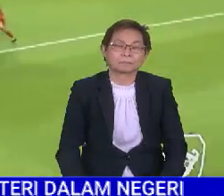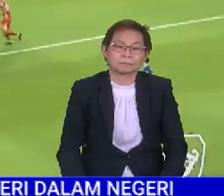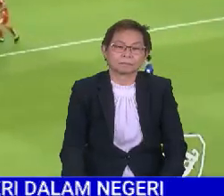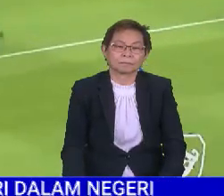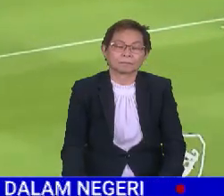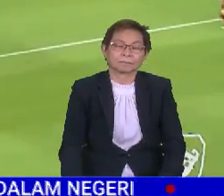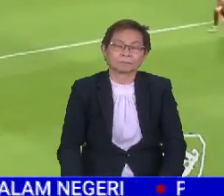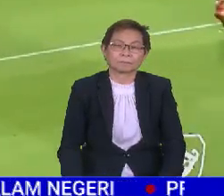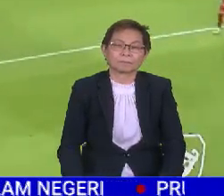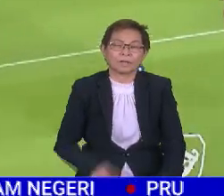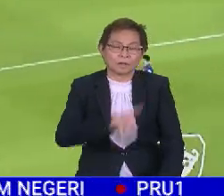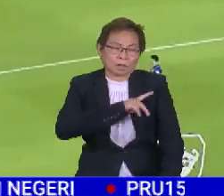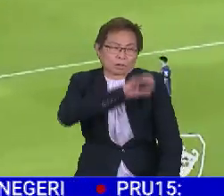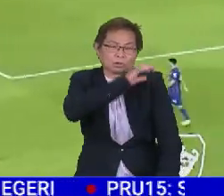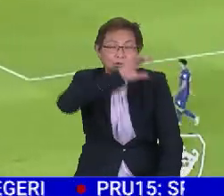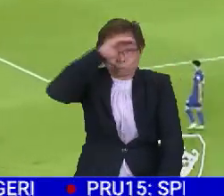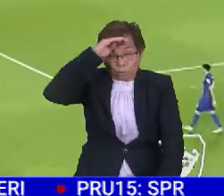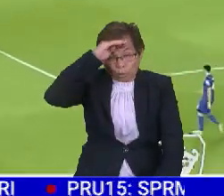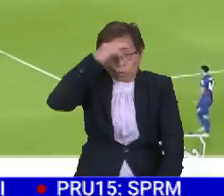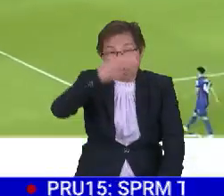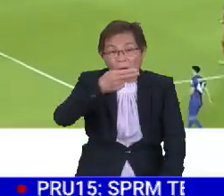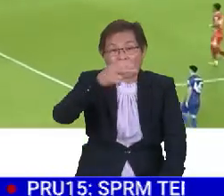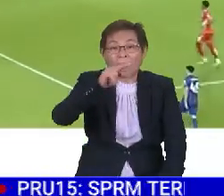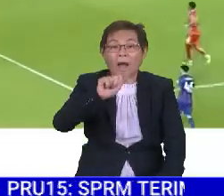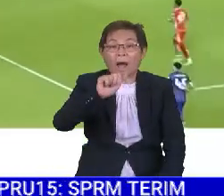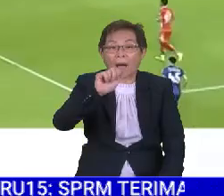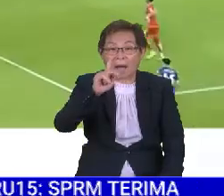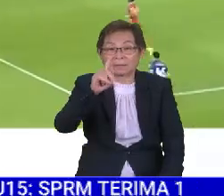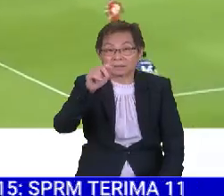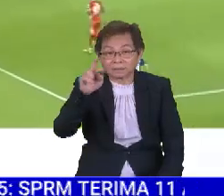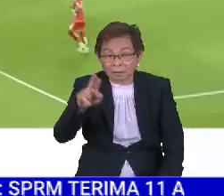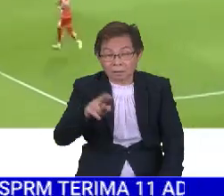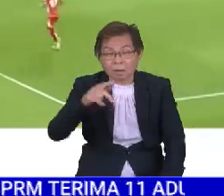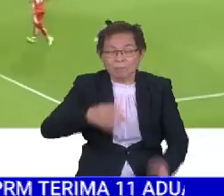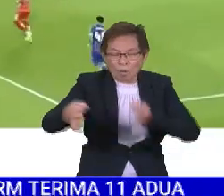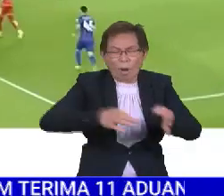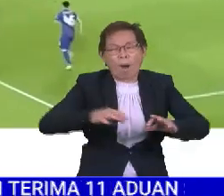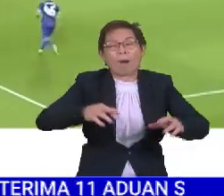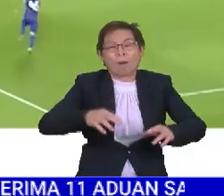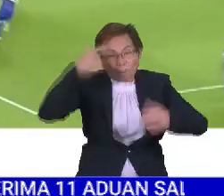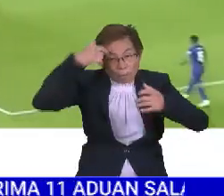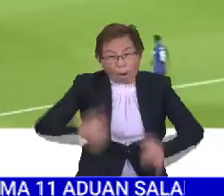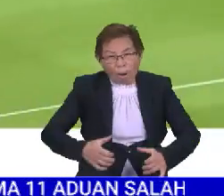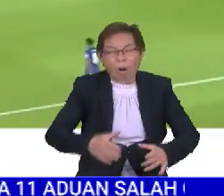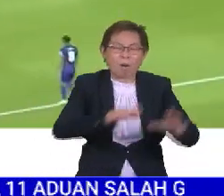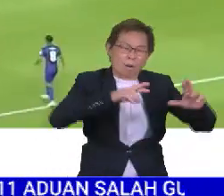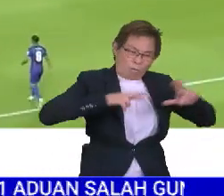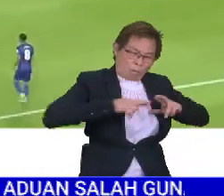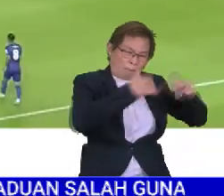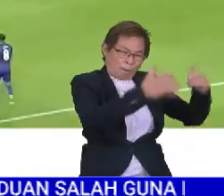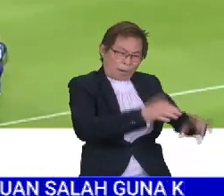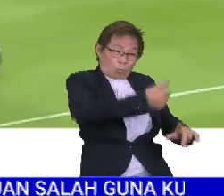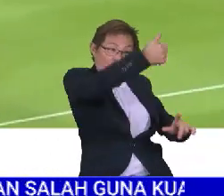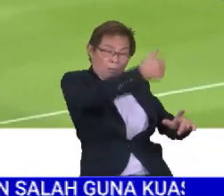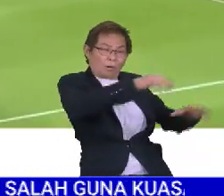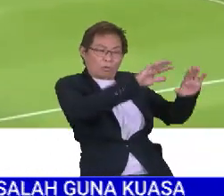sementara itu kedua jurulatih jedity hetto bidolio menjelaskan keputusannya merehatkan beberapa tonggak utama seperti liandro